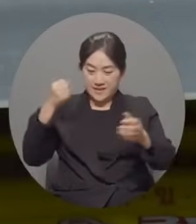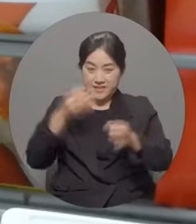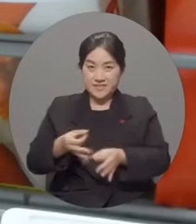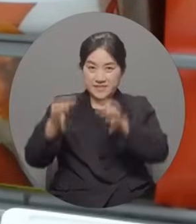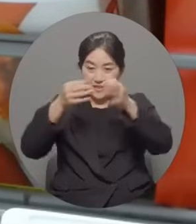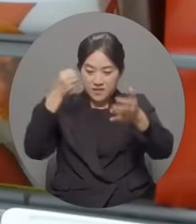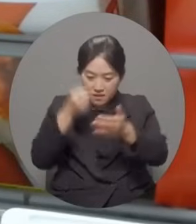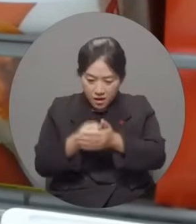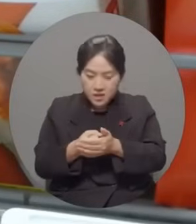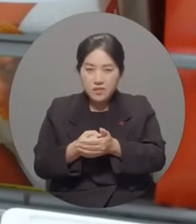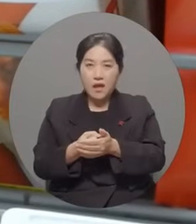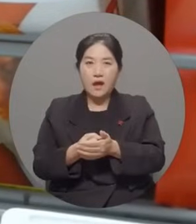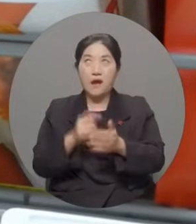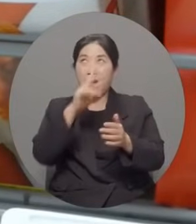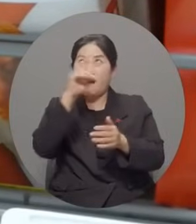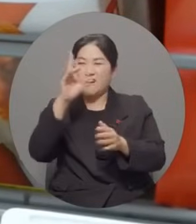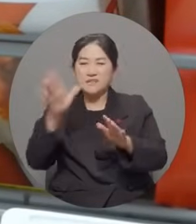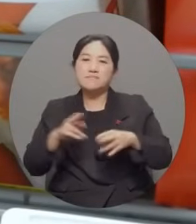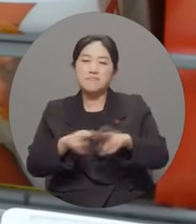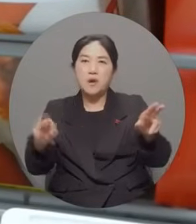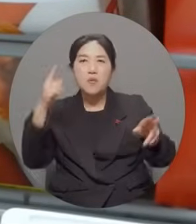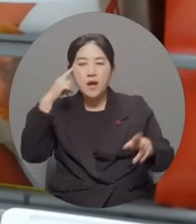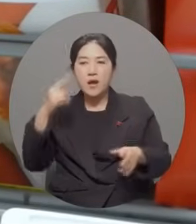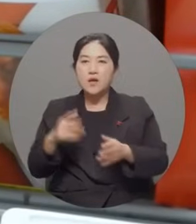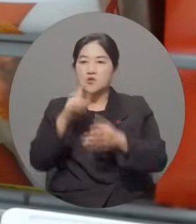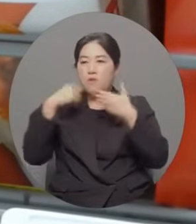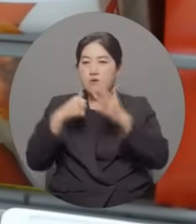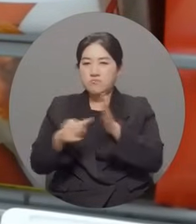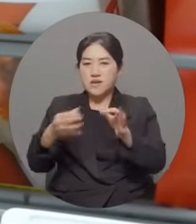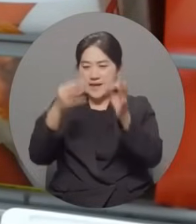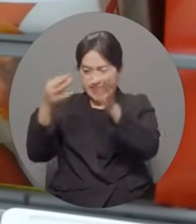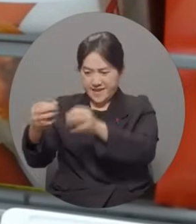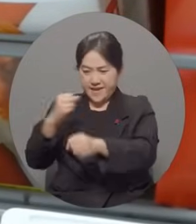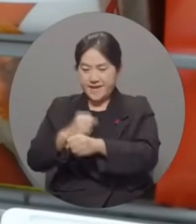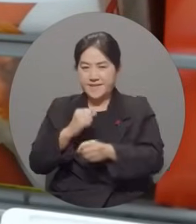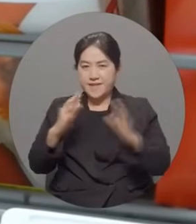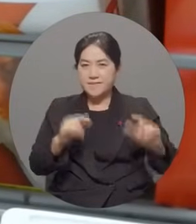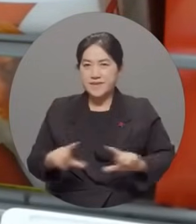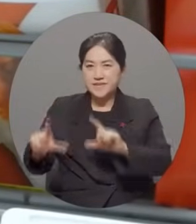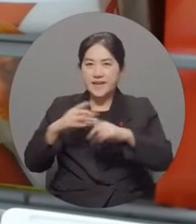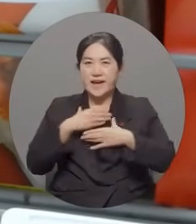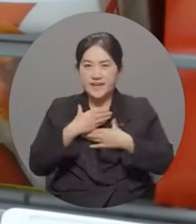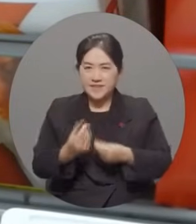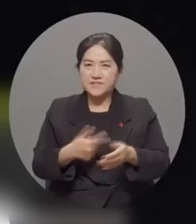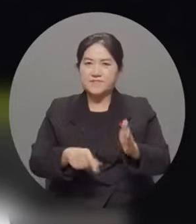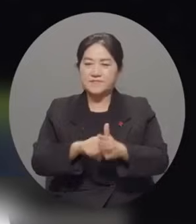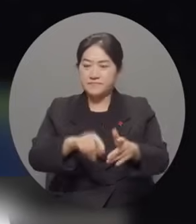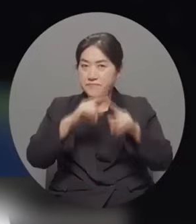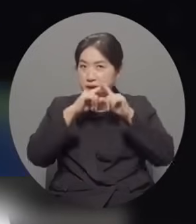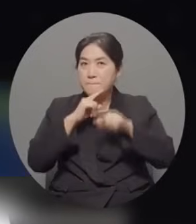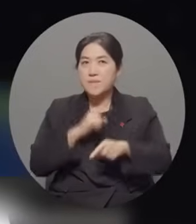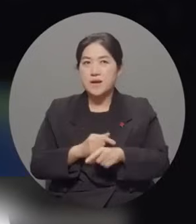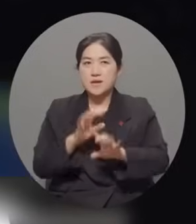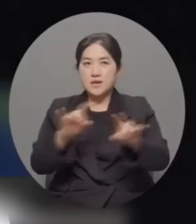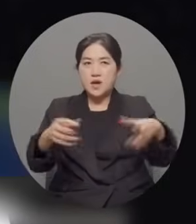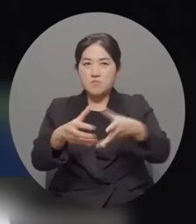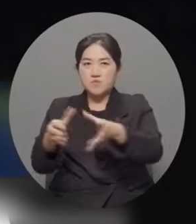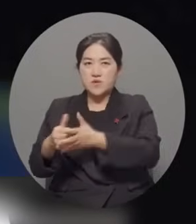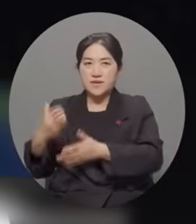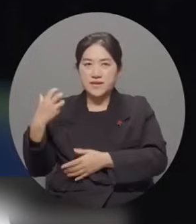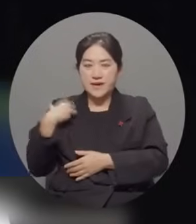철회했습니다. 정부의 물가 안정 기조 속에 민생 안정에 동참하겠다는 이유였습니다. 각 부처가 담당하고